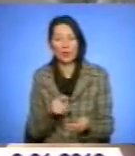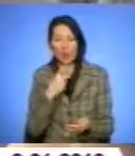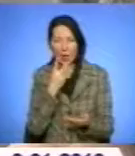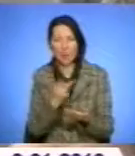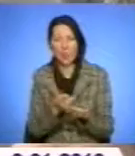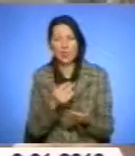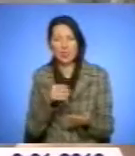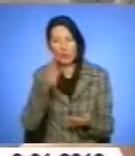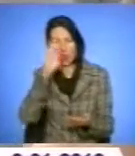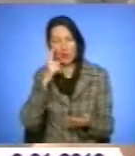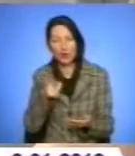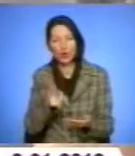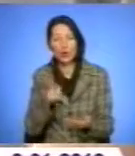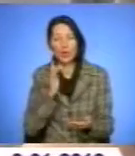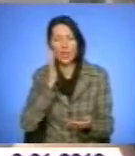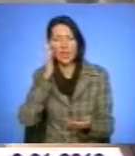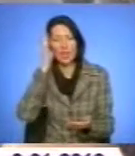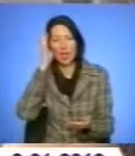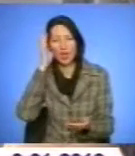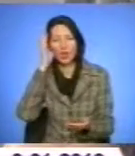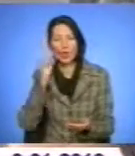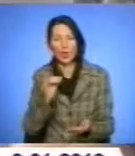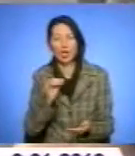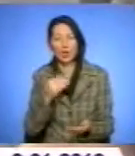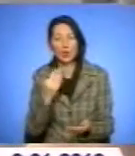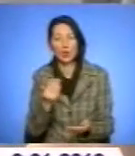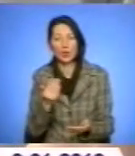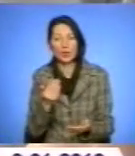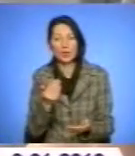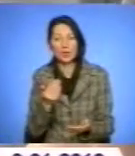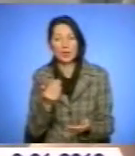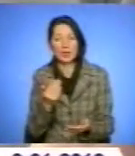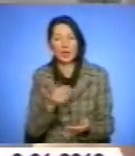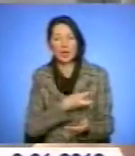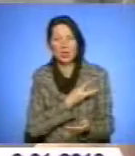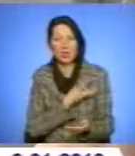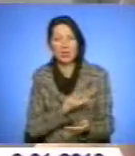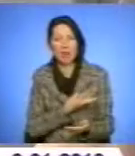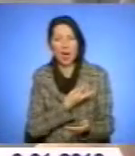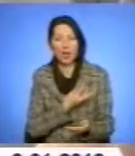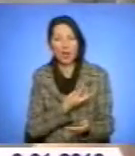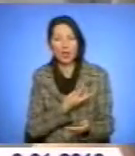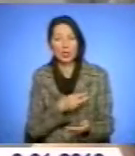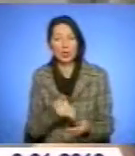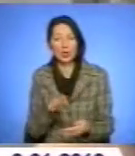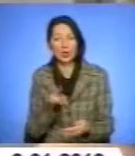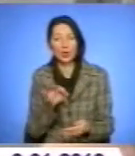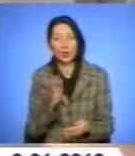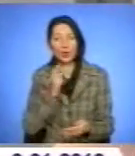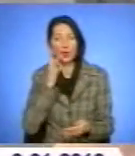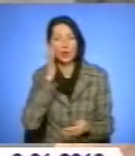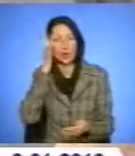бачила в ньому і ідею, і той запал до ідеї,